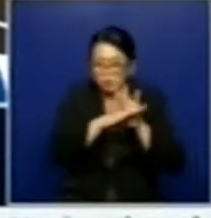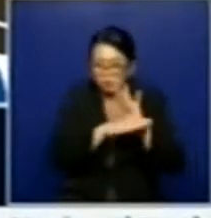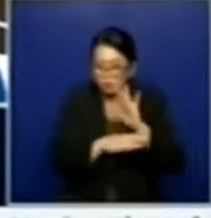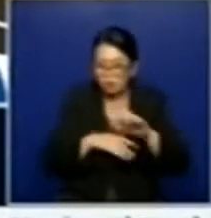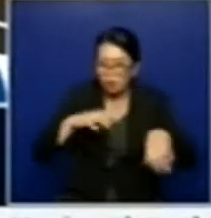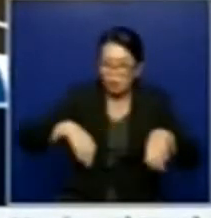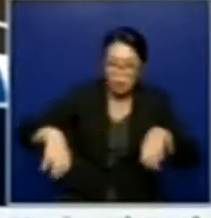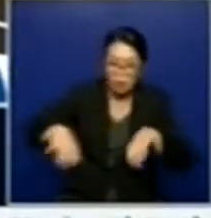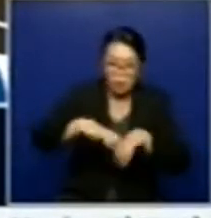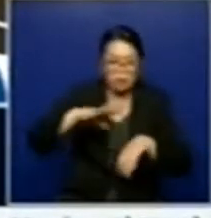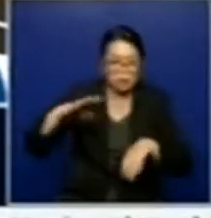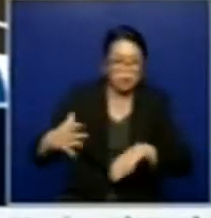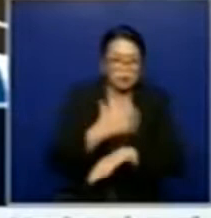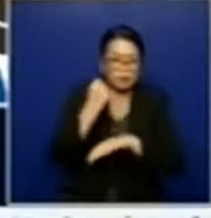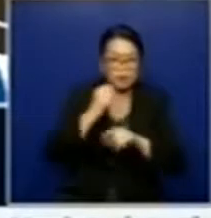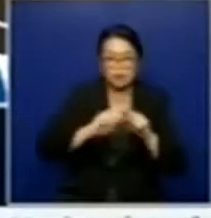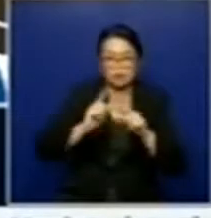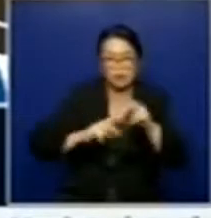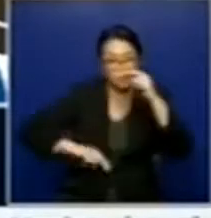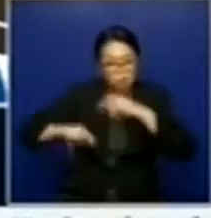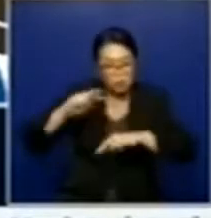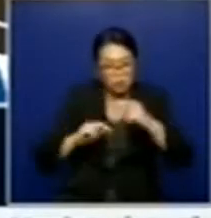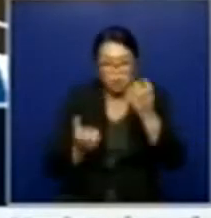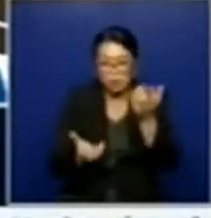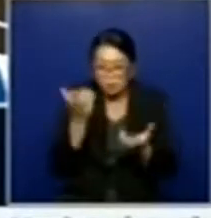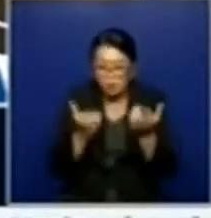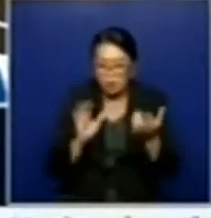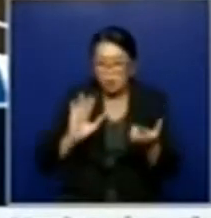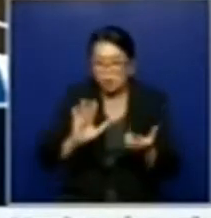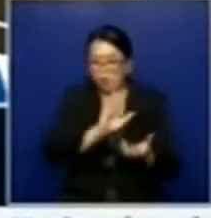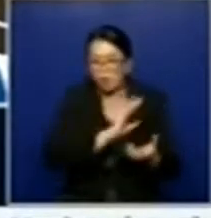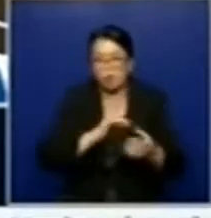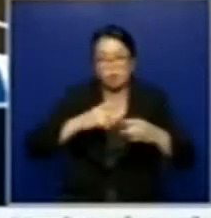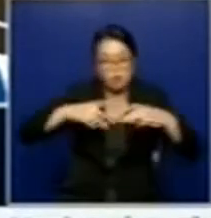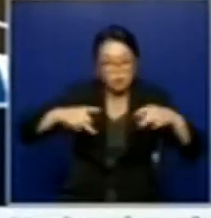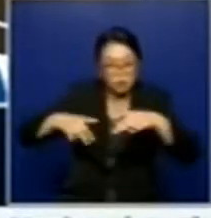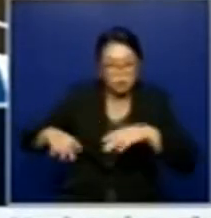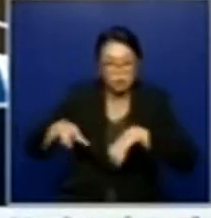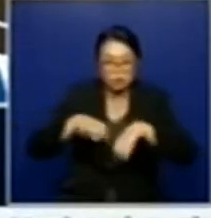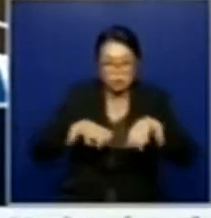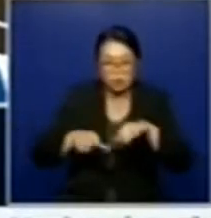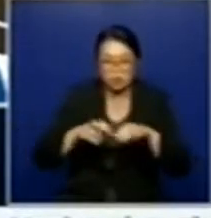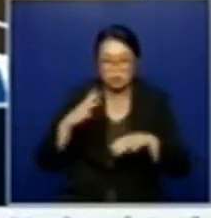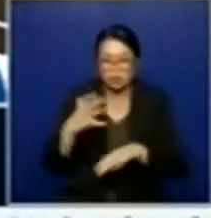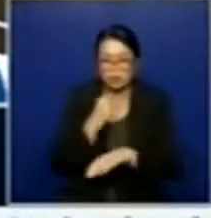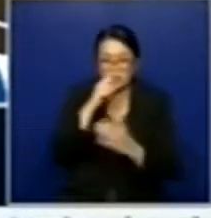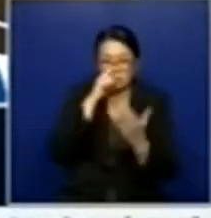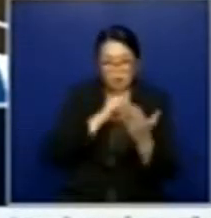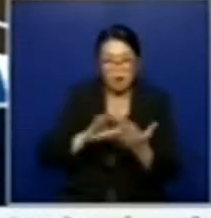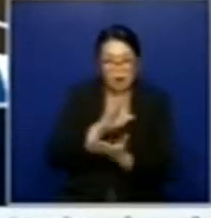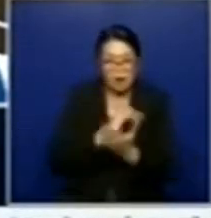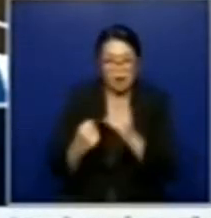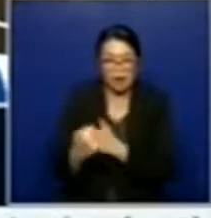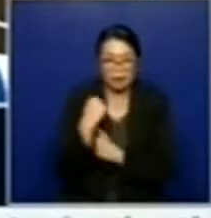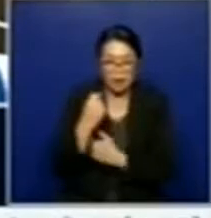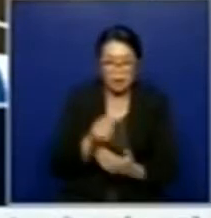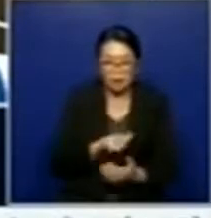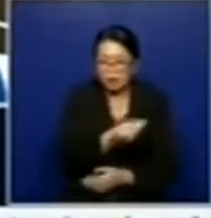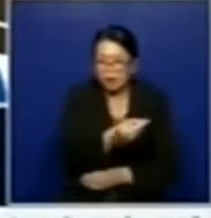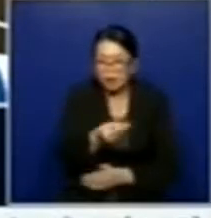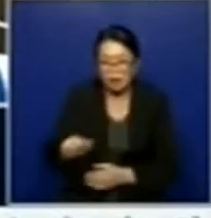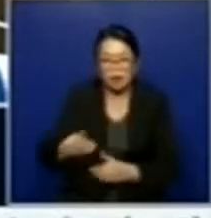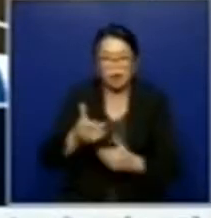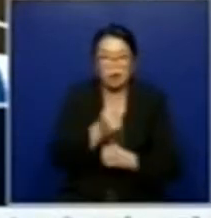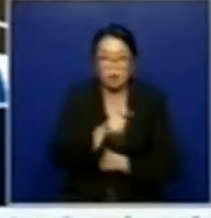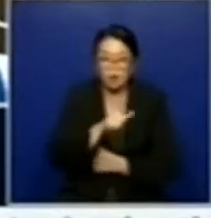ต่างๆในสถาบันการเมืองการตรวจสอบและถ่วงดุลอำนาจขององค์กรต่างๆในการบริหารประเทศการกระจายอำนาจสู่องค์กรปกครองท้องถิ่นตลอดจนมี